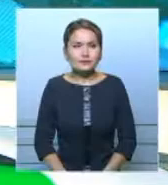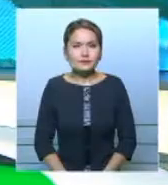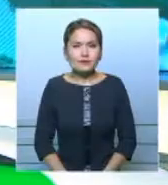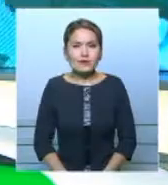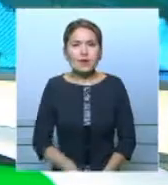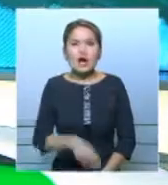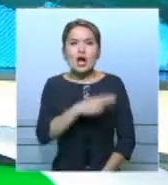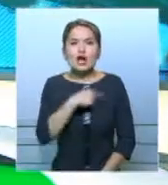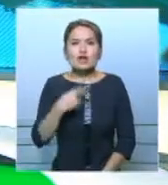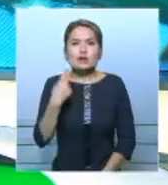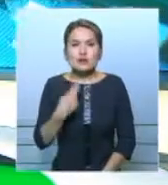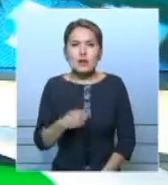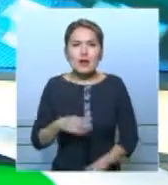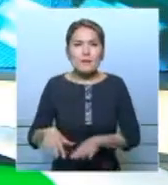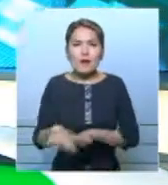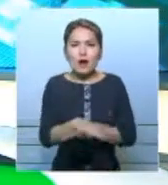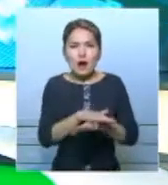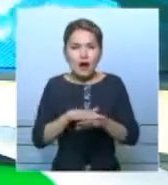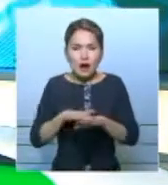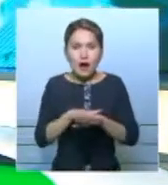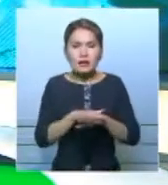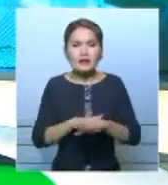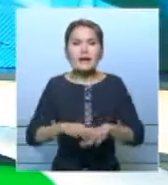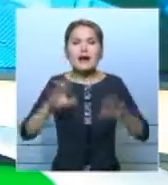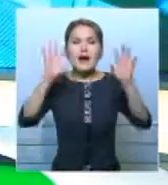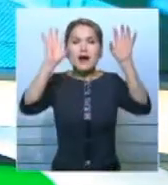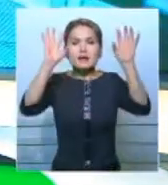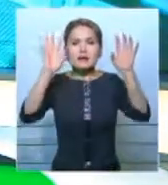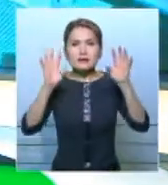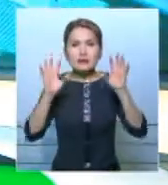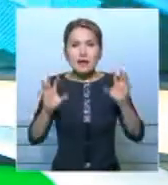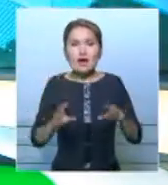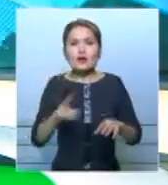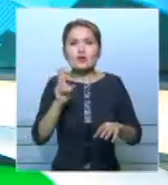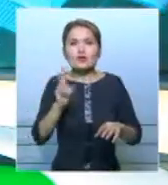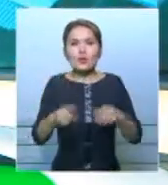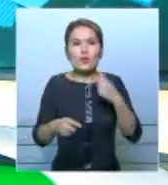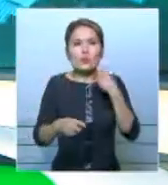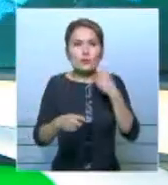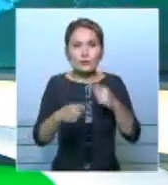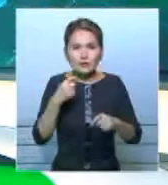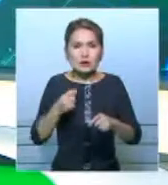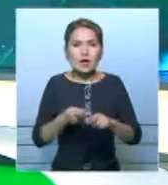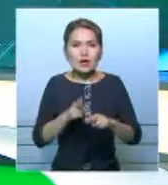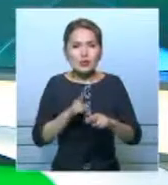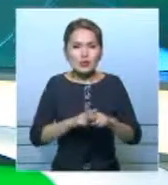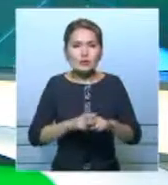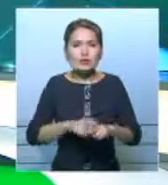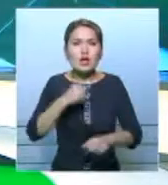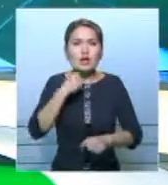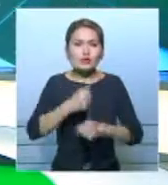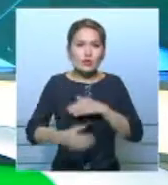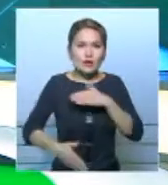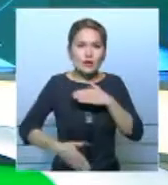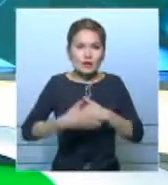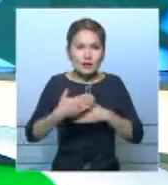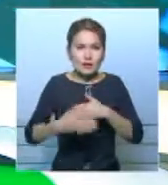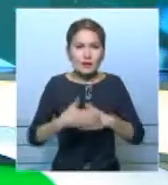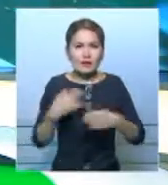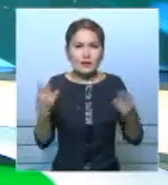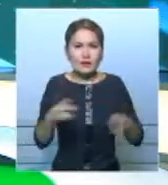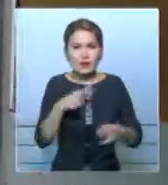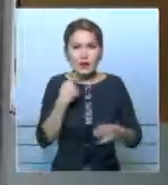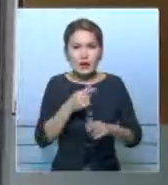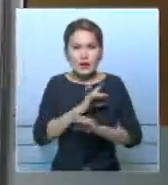Ал Швейцария халқы заң бұзған шетелдіктердің елден жер аударылуына қарсы. Мемлекетте кеше өткен референдум қорытындысы осыны